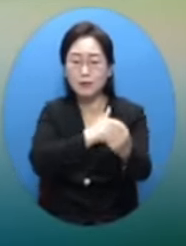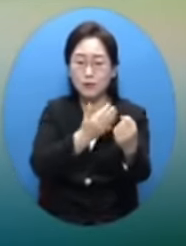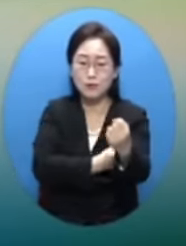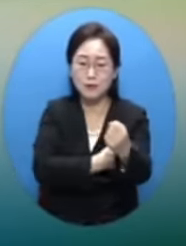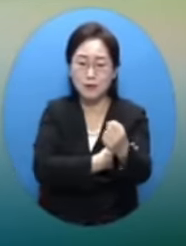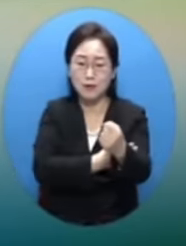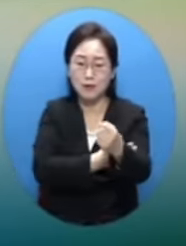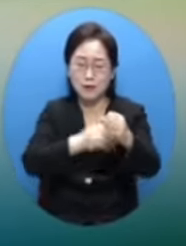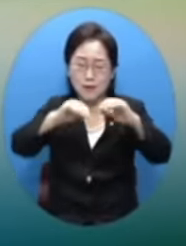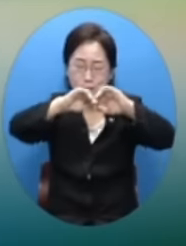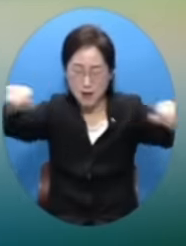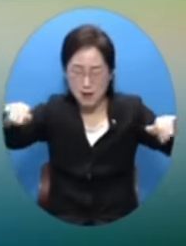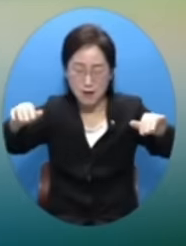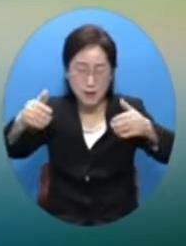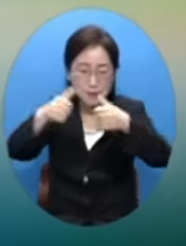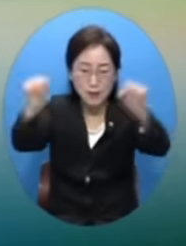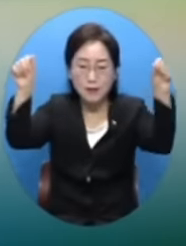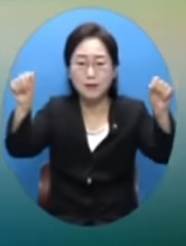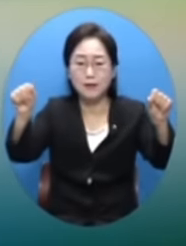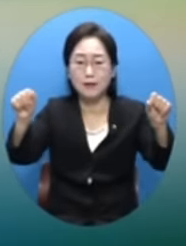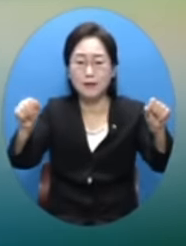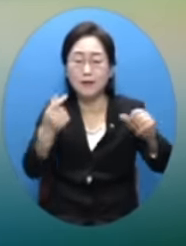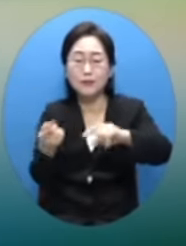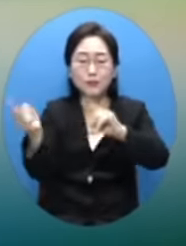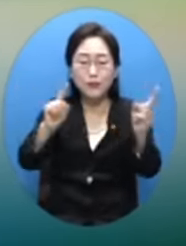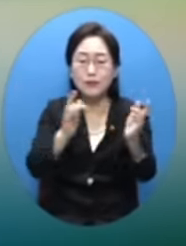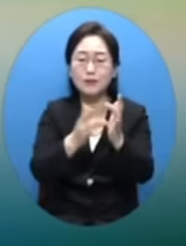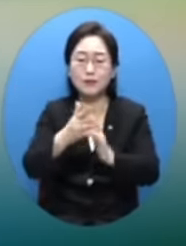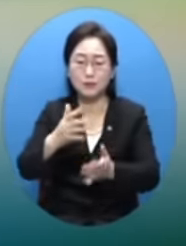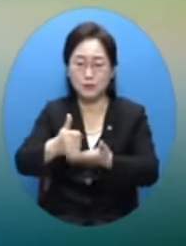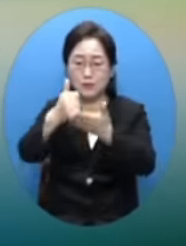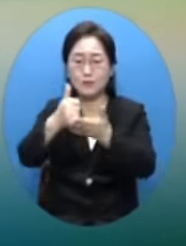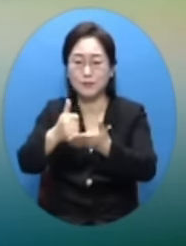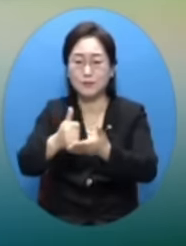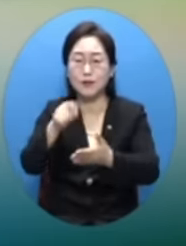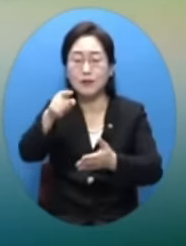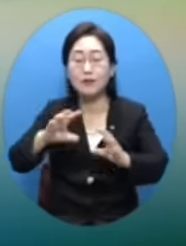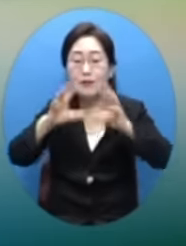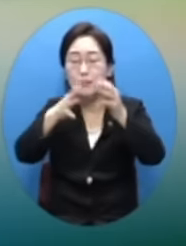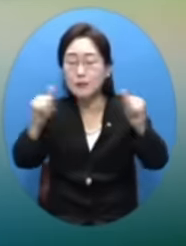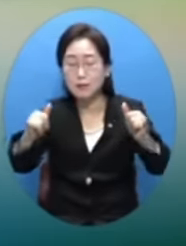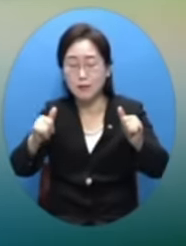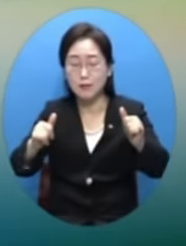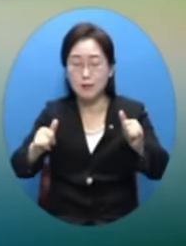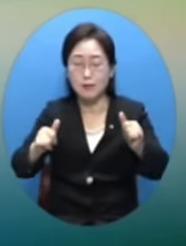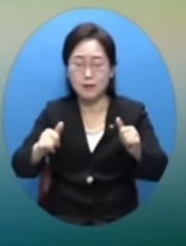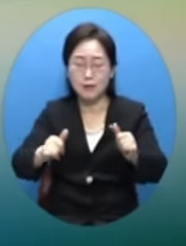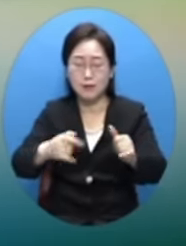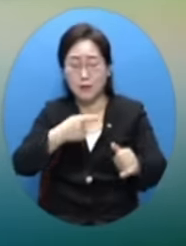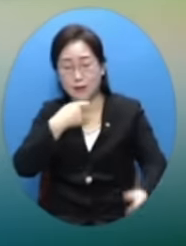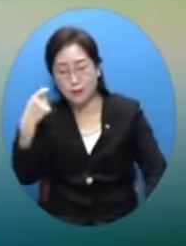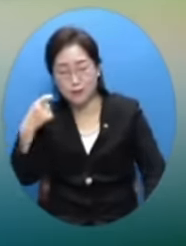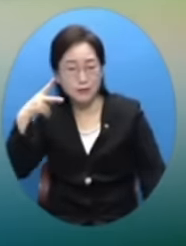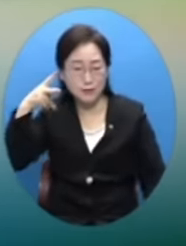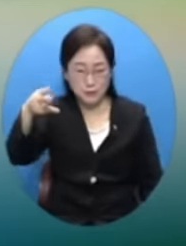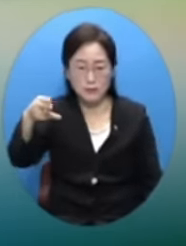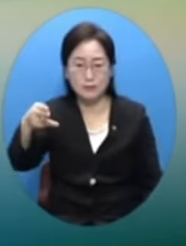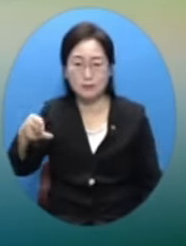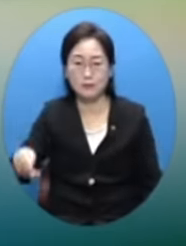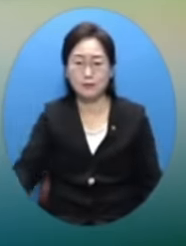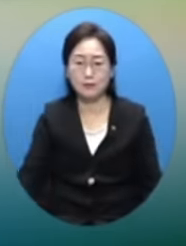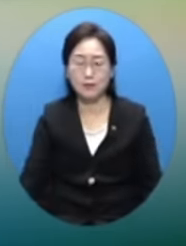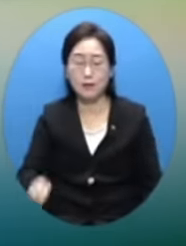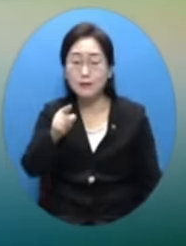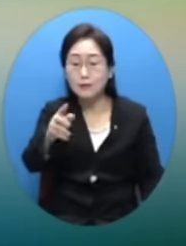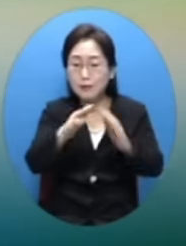빗장을 산산히 깨뜨리시고 부활하신 주님께서 이 백성을 얽어맨 결박을 끊으시고